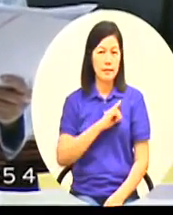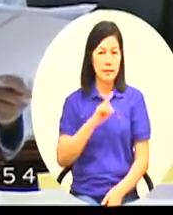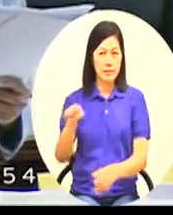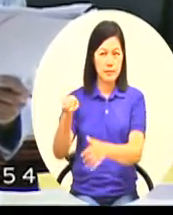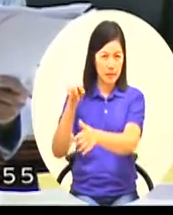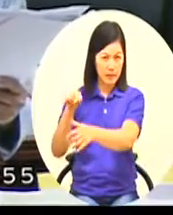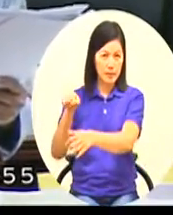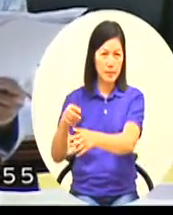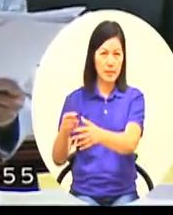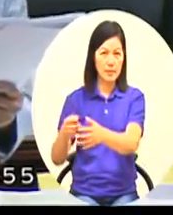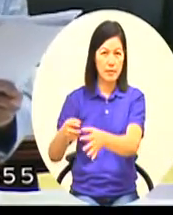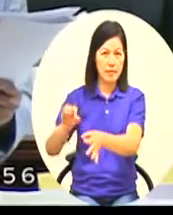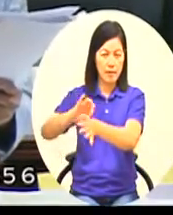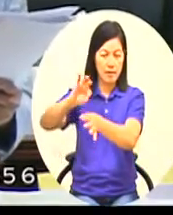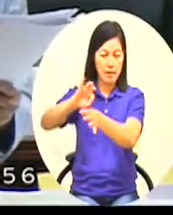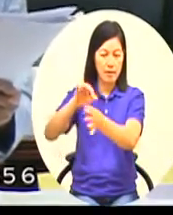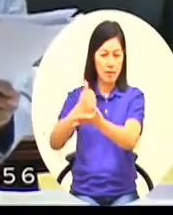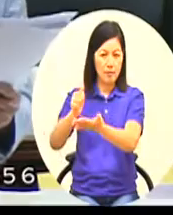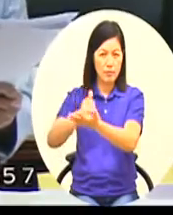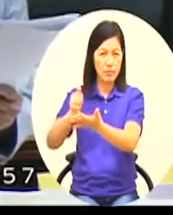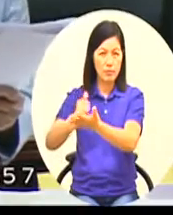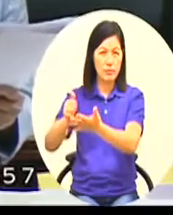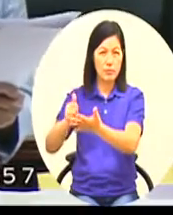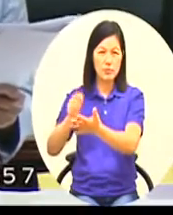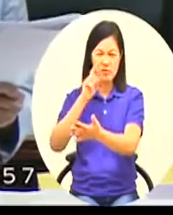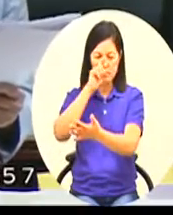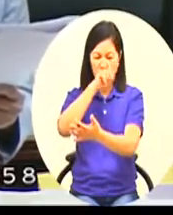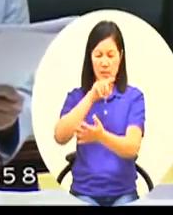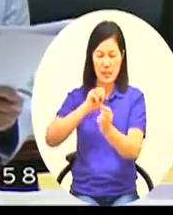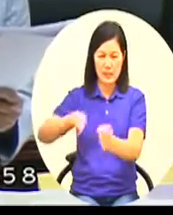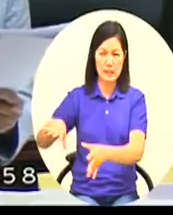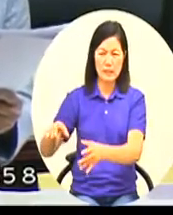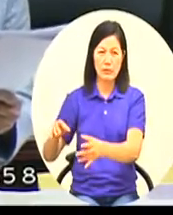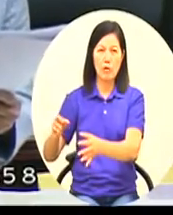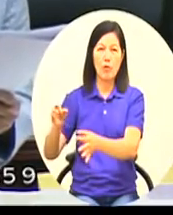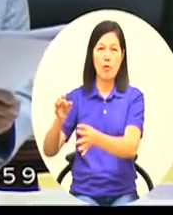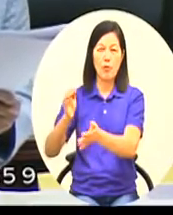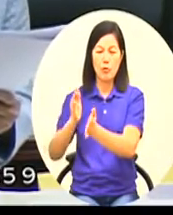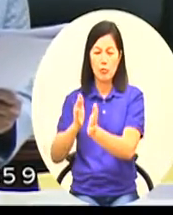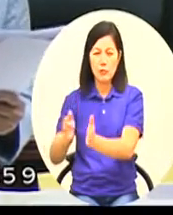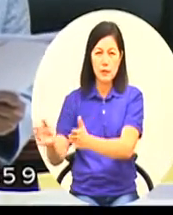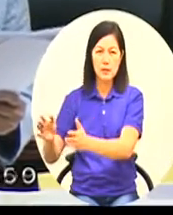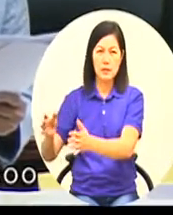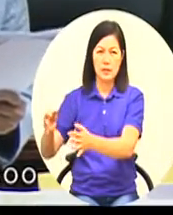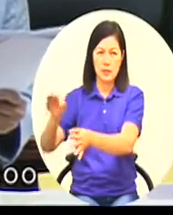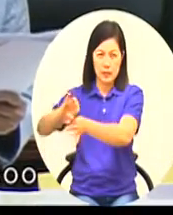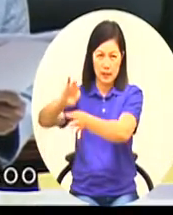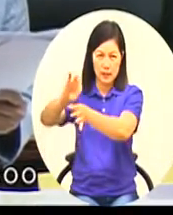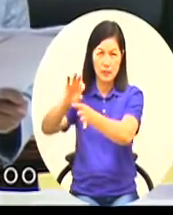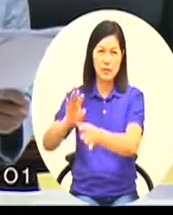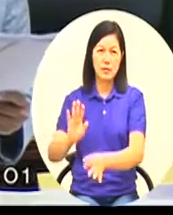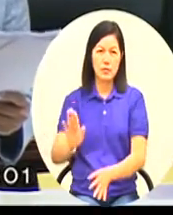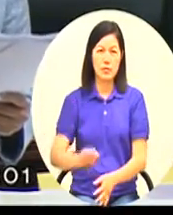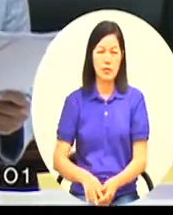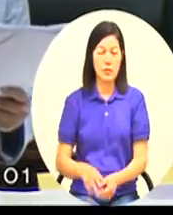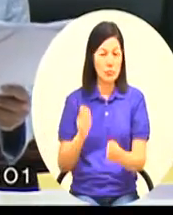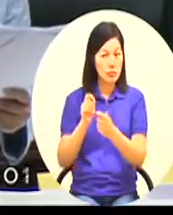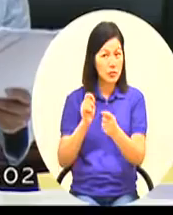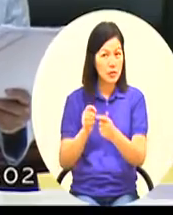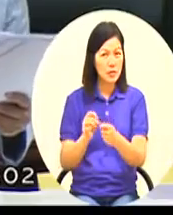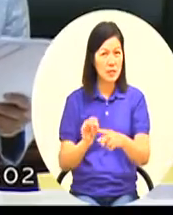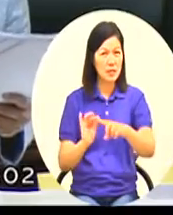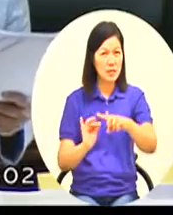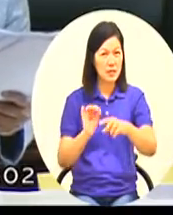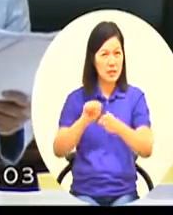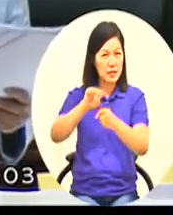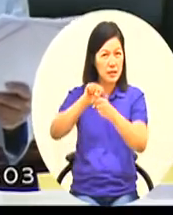清洁费的运送费，就是垃圾处理费啊。我听讲近期是调高了43%，那